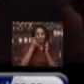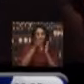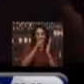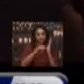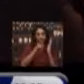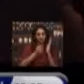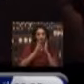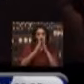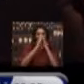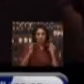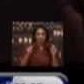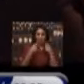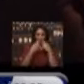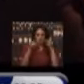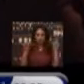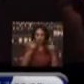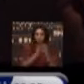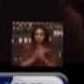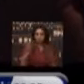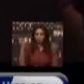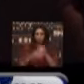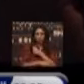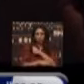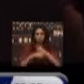في الأهرام ويكلي كل أسبوع،